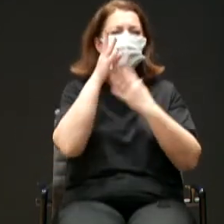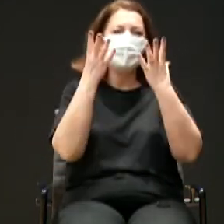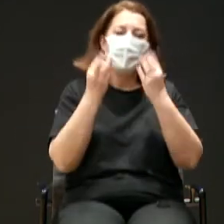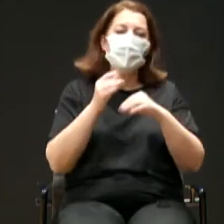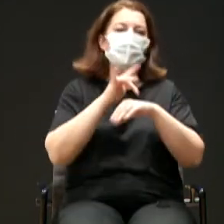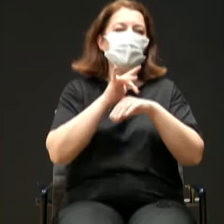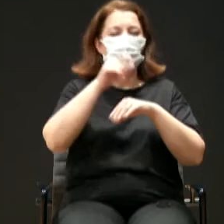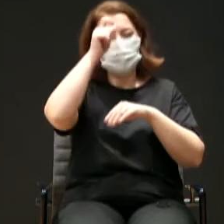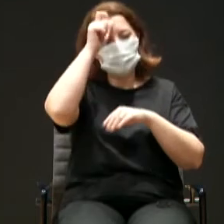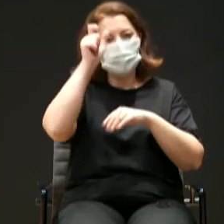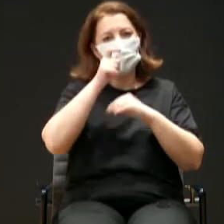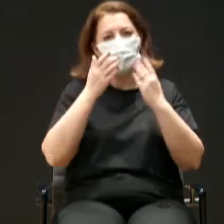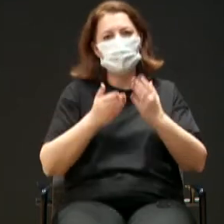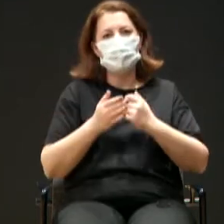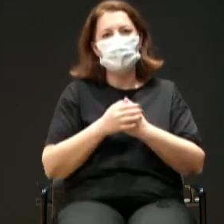ülkemize.